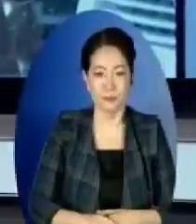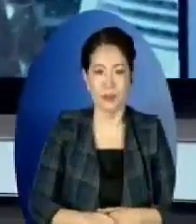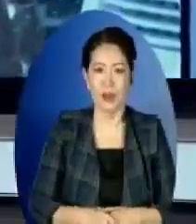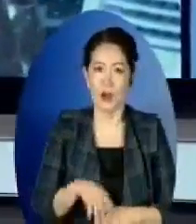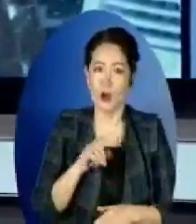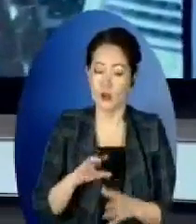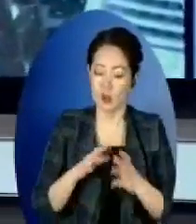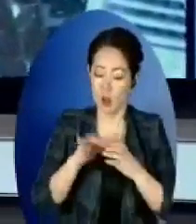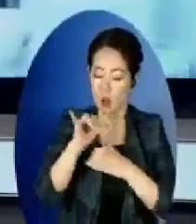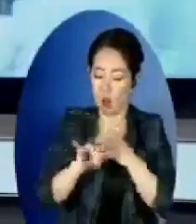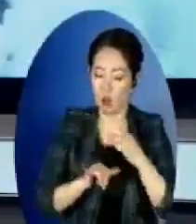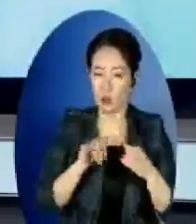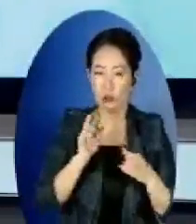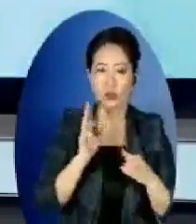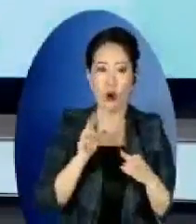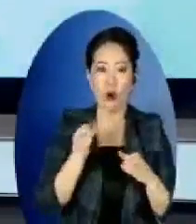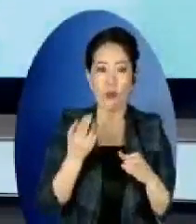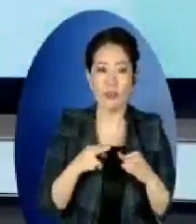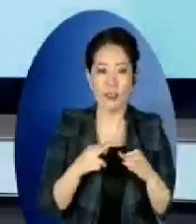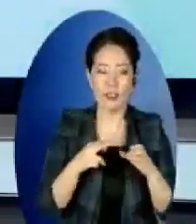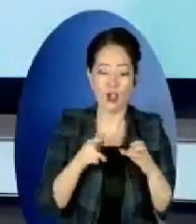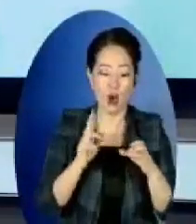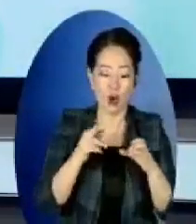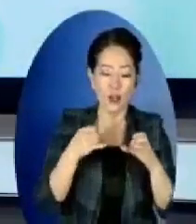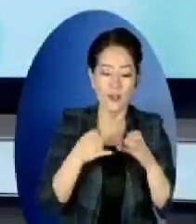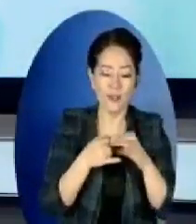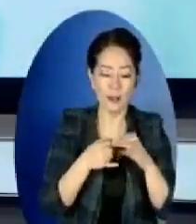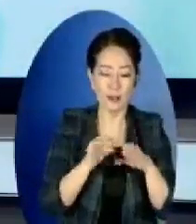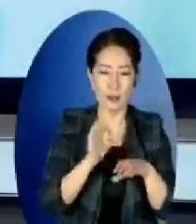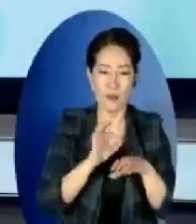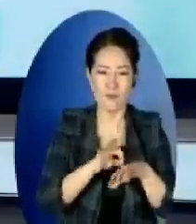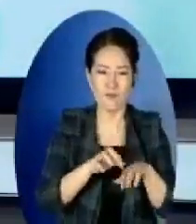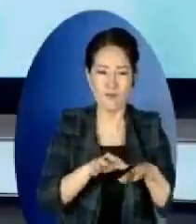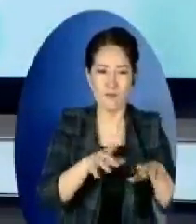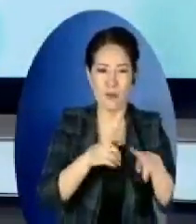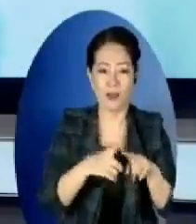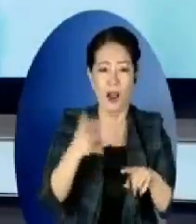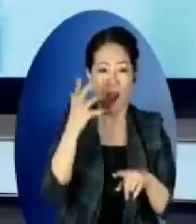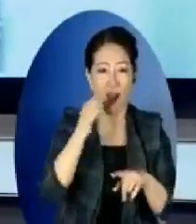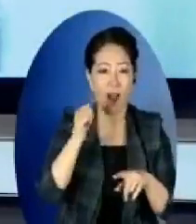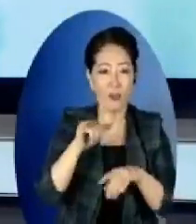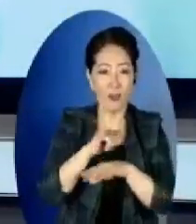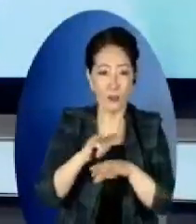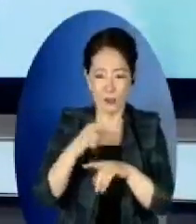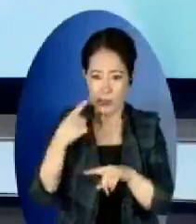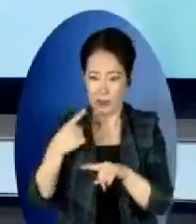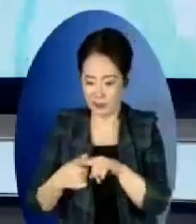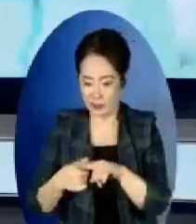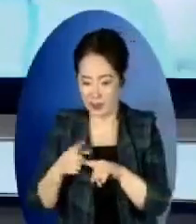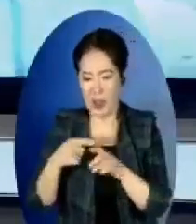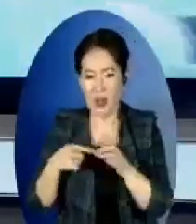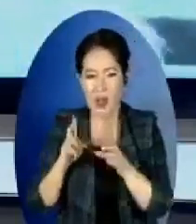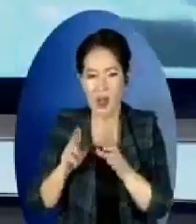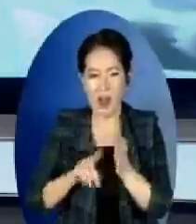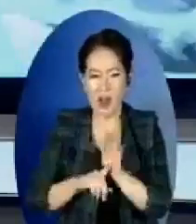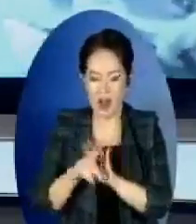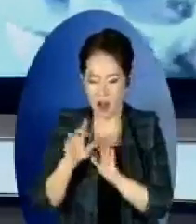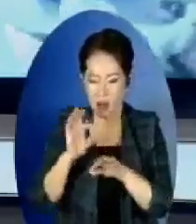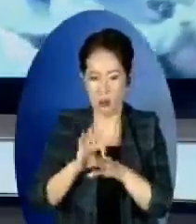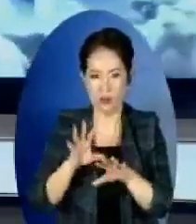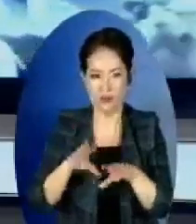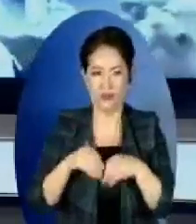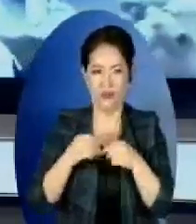За, харин олон улсын түвшинд ковид вирусын халдвар нэмэгдсээр байна. Өнөөдөр Африкийн орнуудаас хамгийн анхны улсад энэ вирусын халдварын